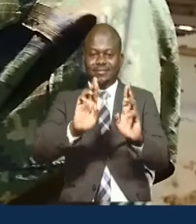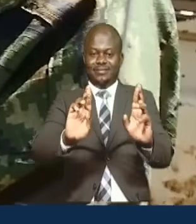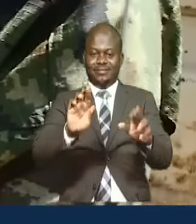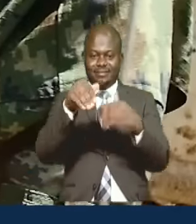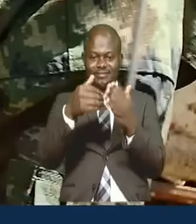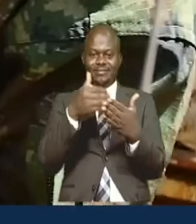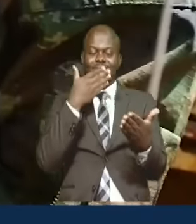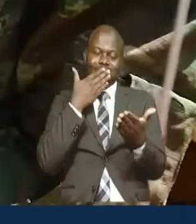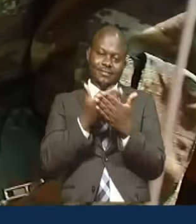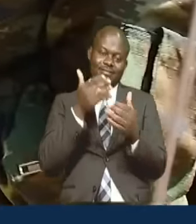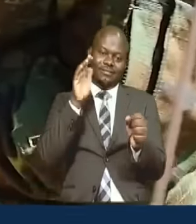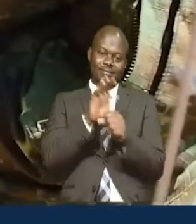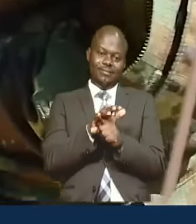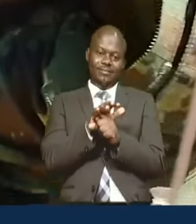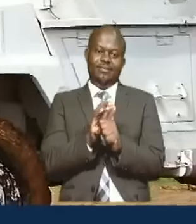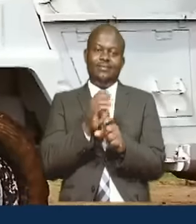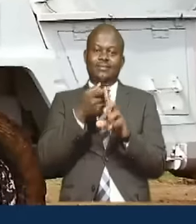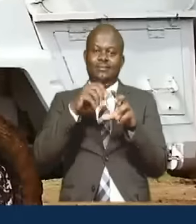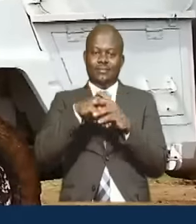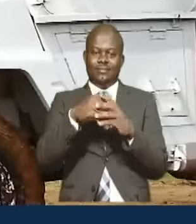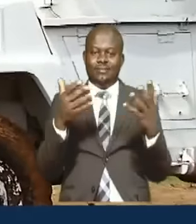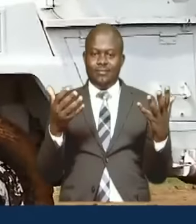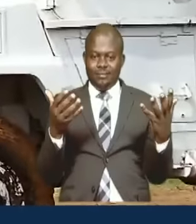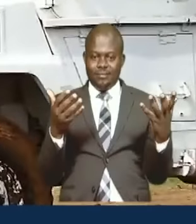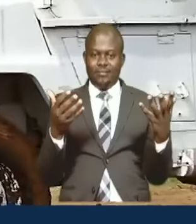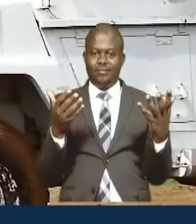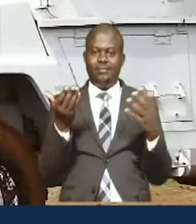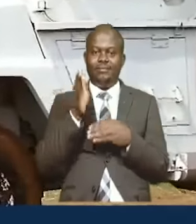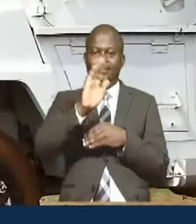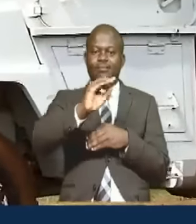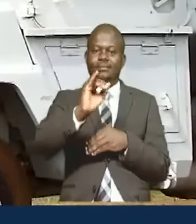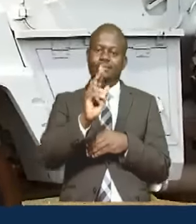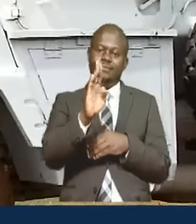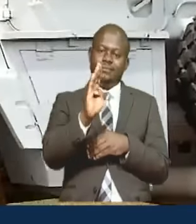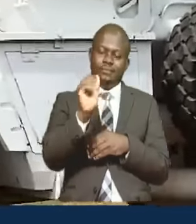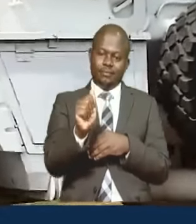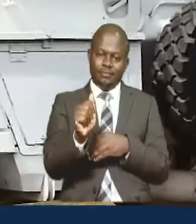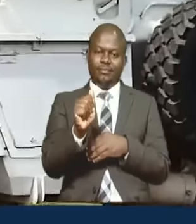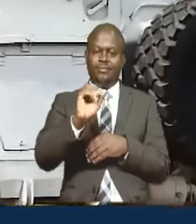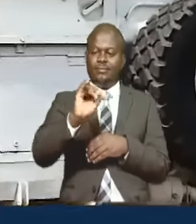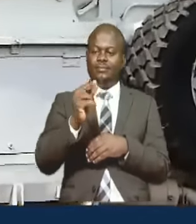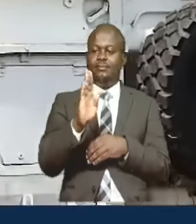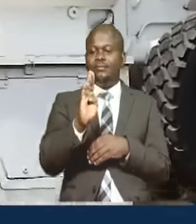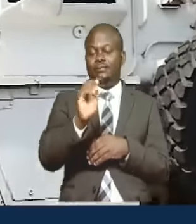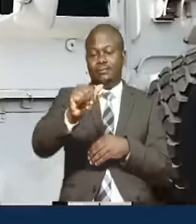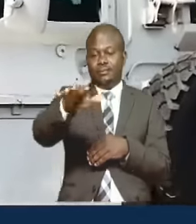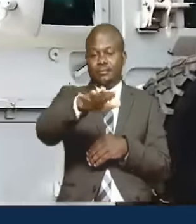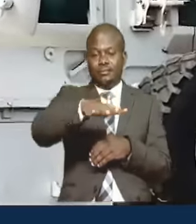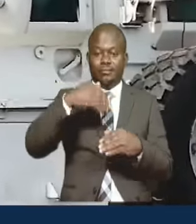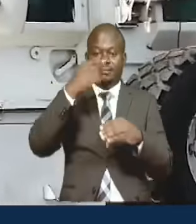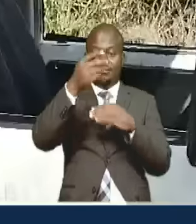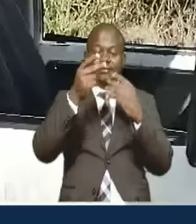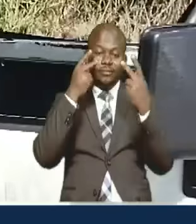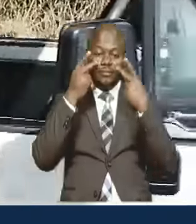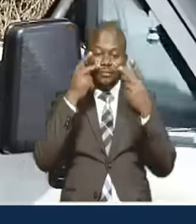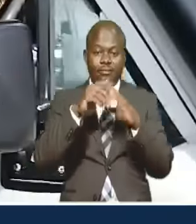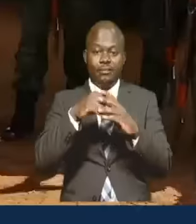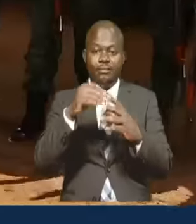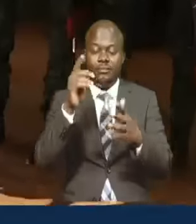rwose so twarahavuye rero tugaruka ijuba ijuba tuhagarutse tujya kureba noneho